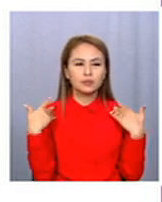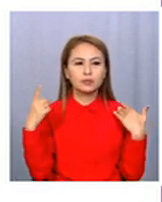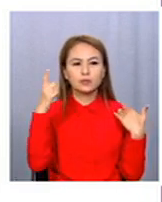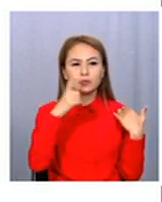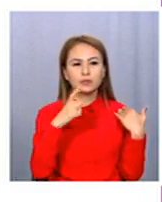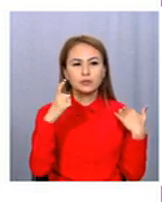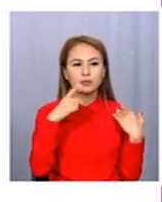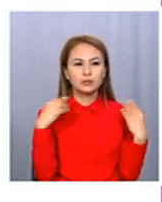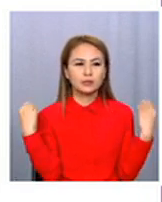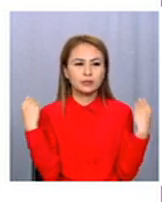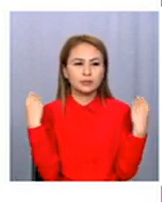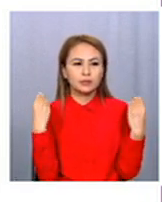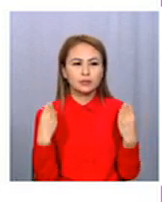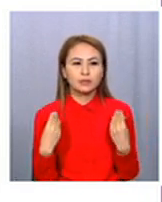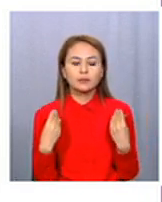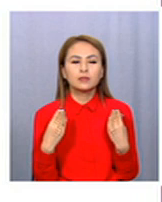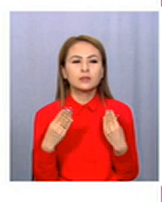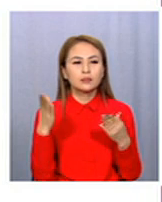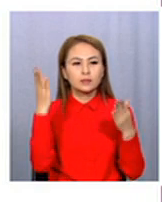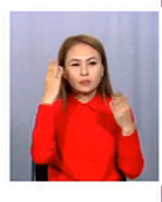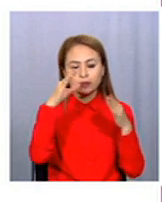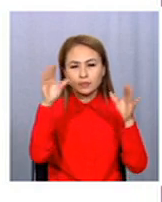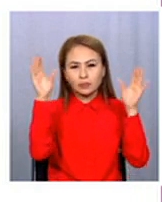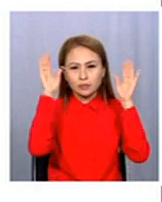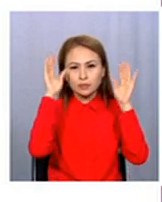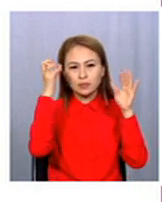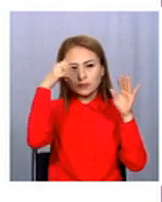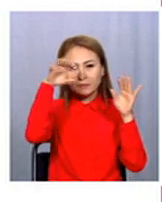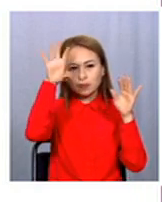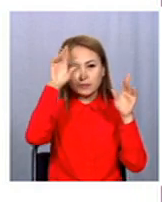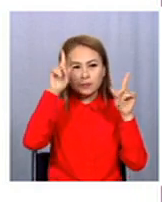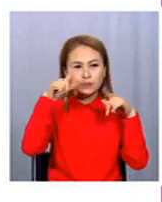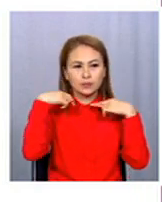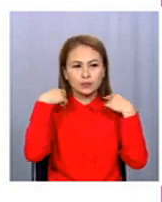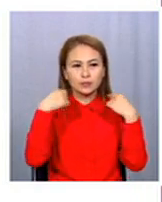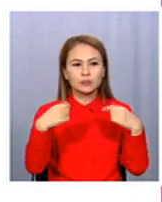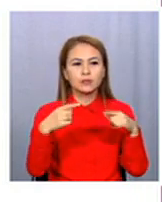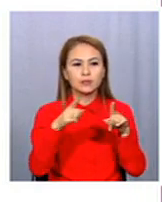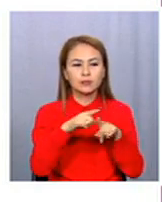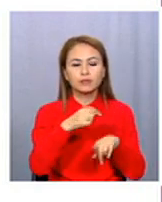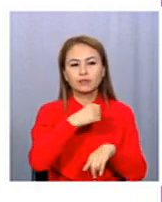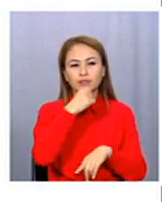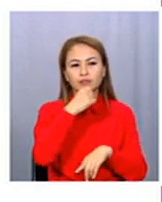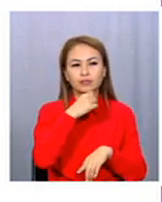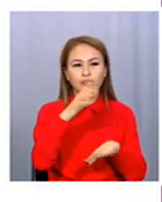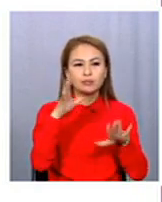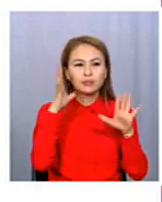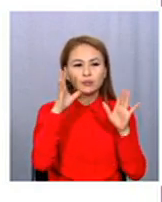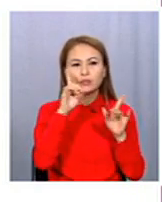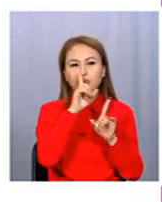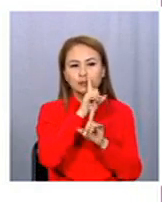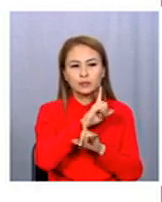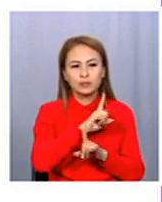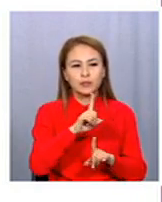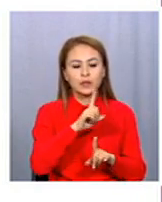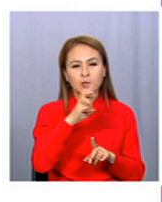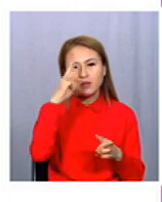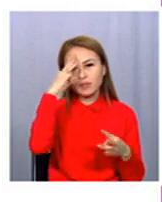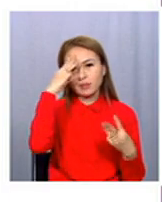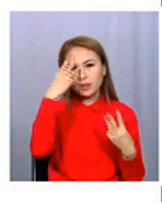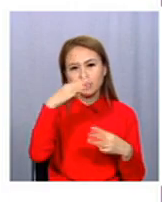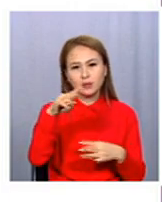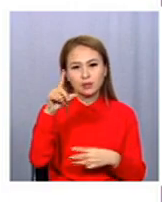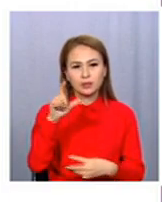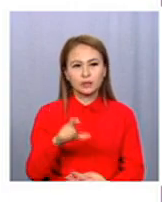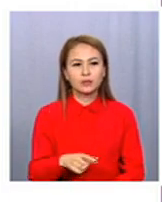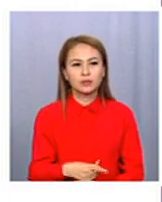көгілдір жемпір іліп, басына жаздық гүлді орамал салған егде кісі. Намаз оқымайтын